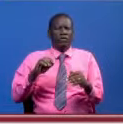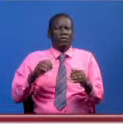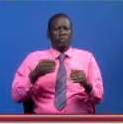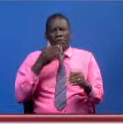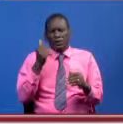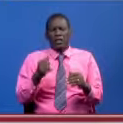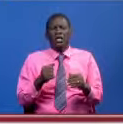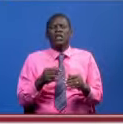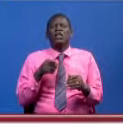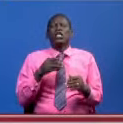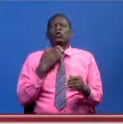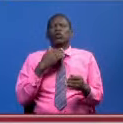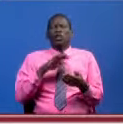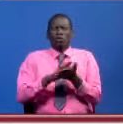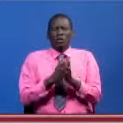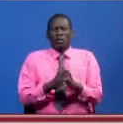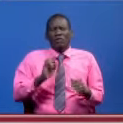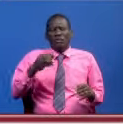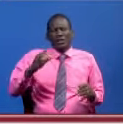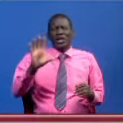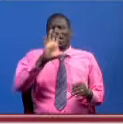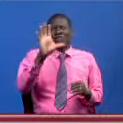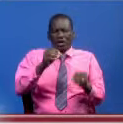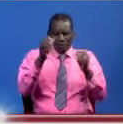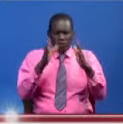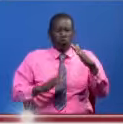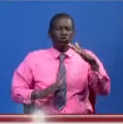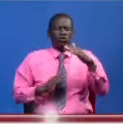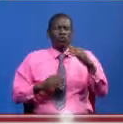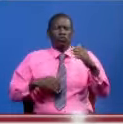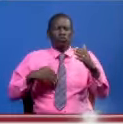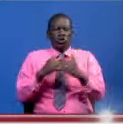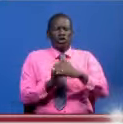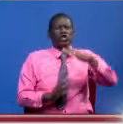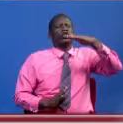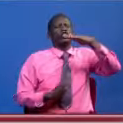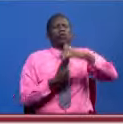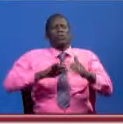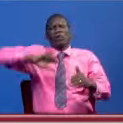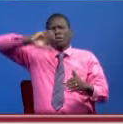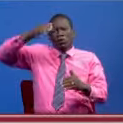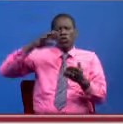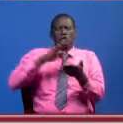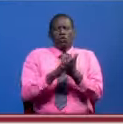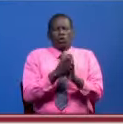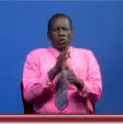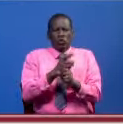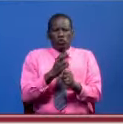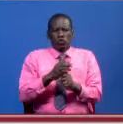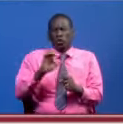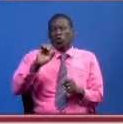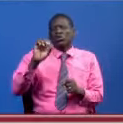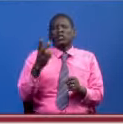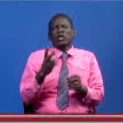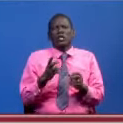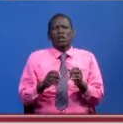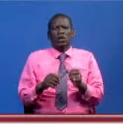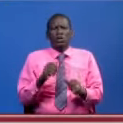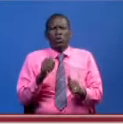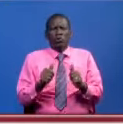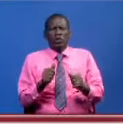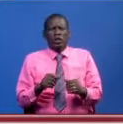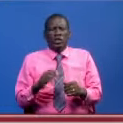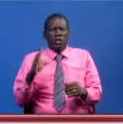kufika kilele cha juu zaidi ulimwenguni pasi na kutumia oksijeni ya ziada, jambo alilokosa kufanikisha akiwa mita chache kabla